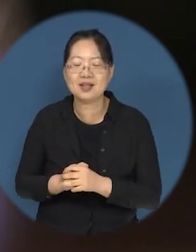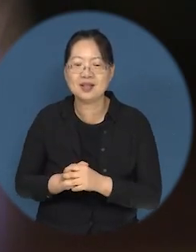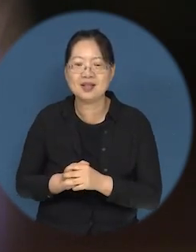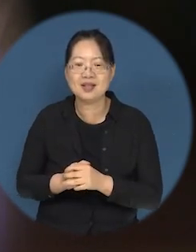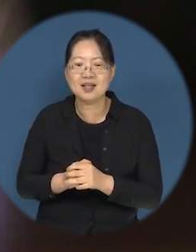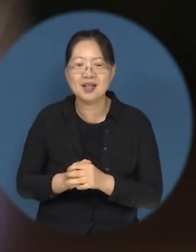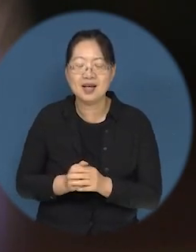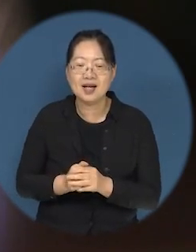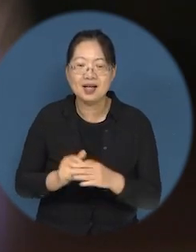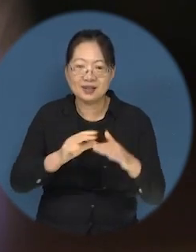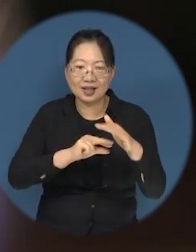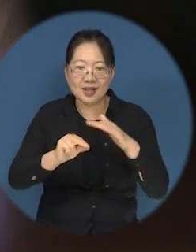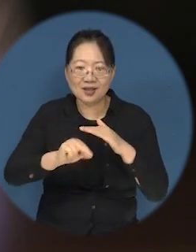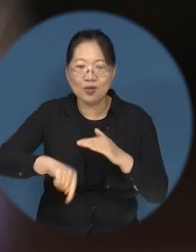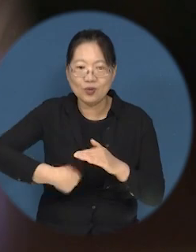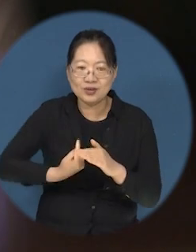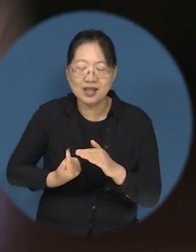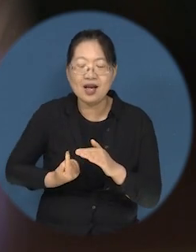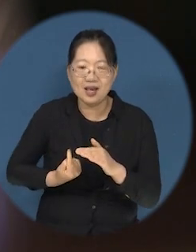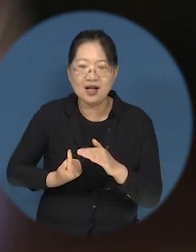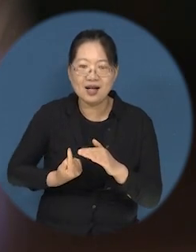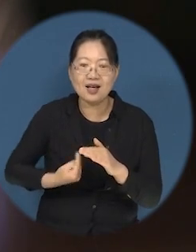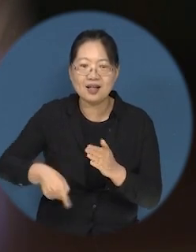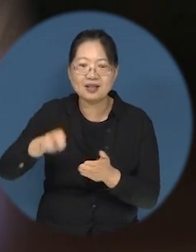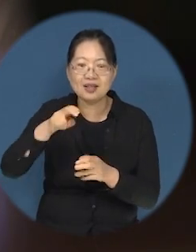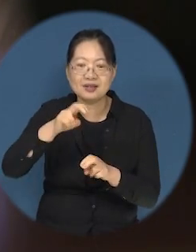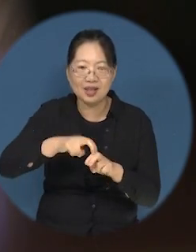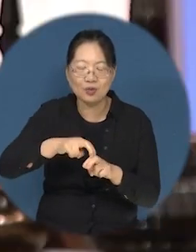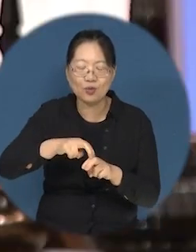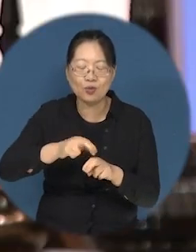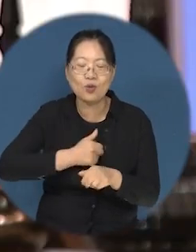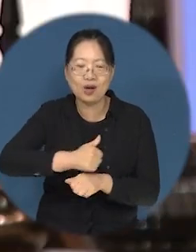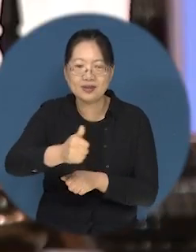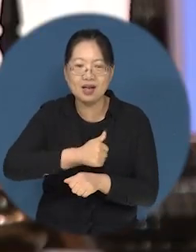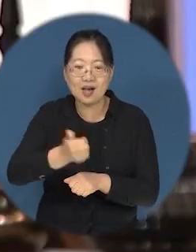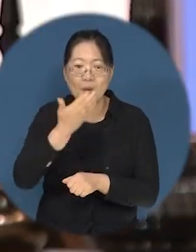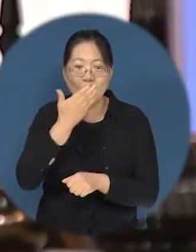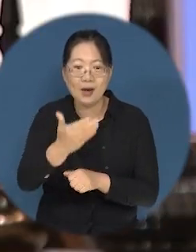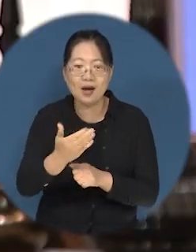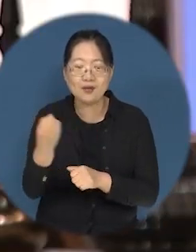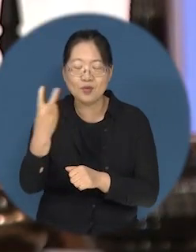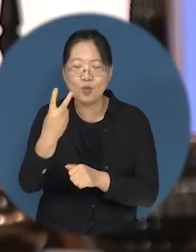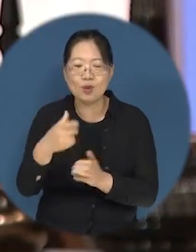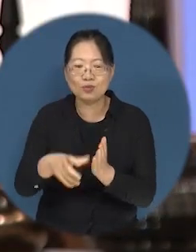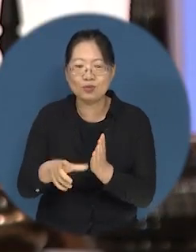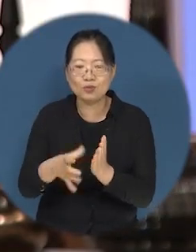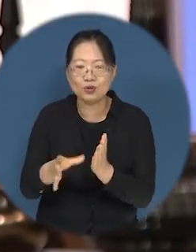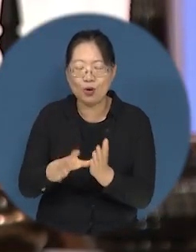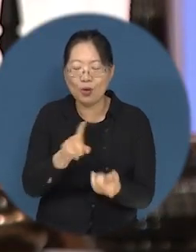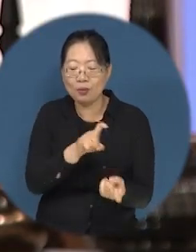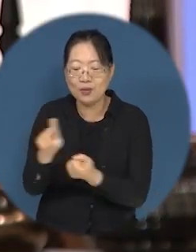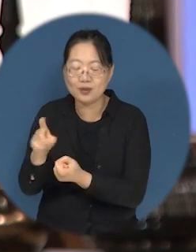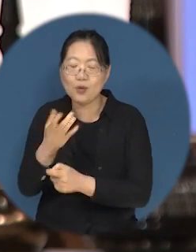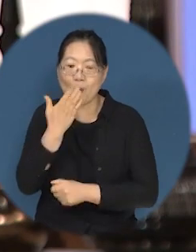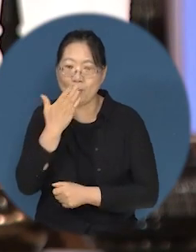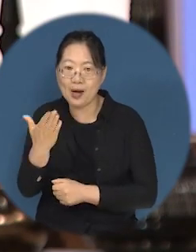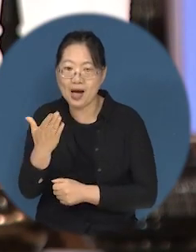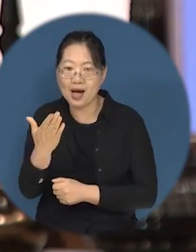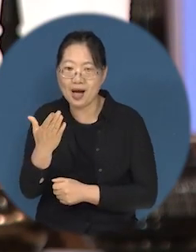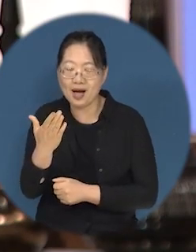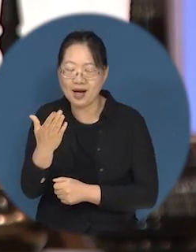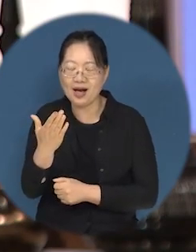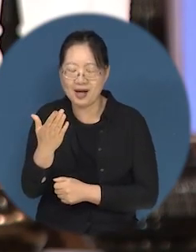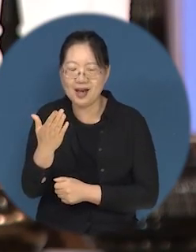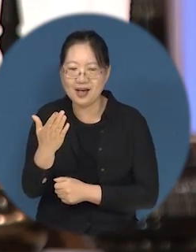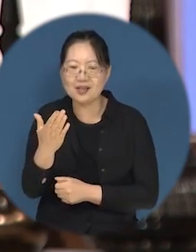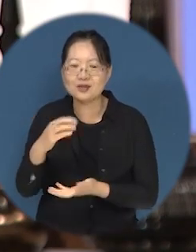지하철을 본인이 혼자서 타고 출근을 하고, 네. 그 다음에 어떤 그런 그 배송을 한다든지 그 하는 정도는 정도의 하실 수 있는 일은